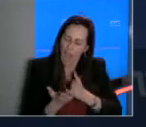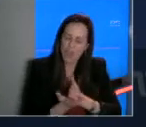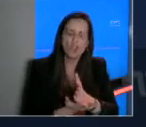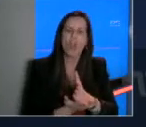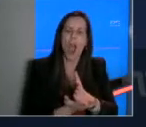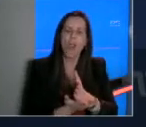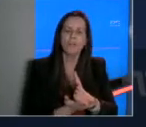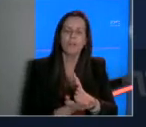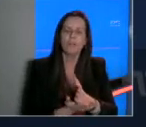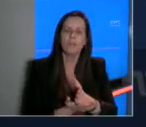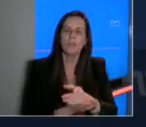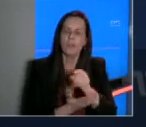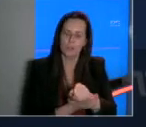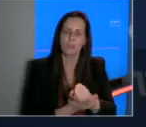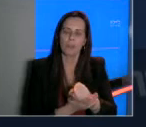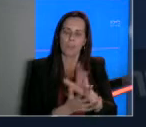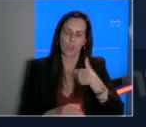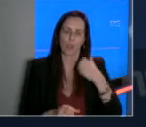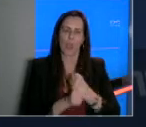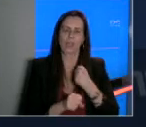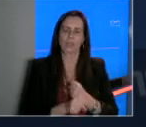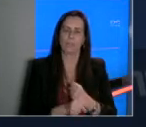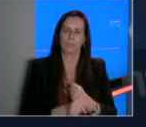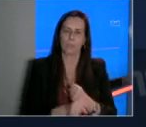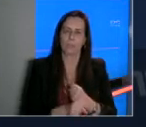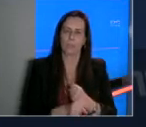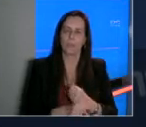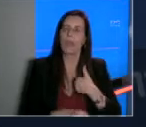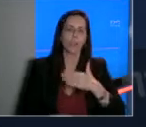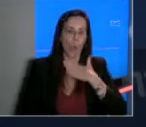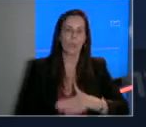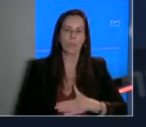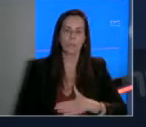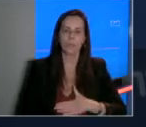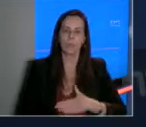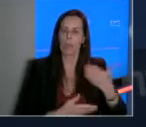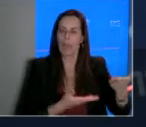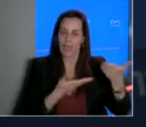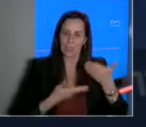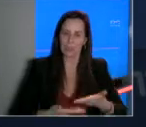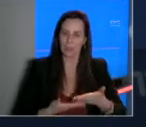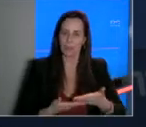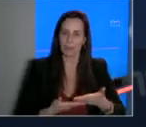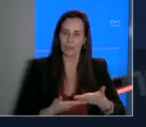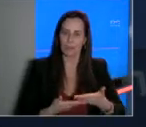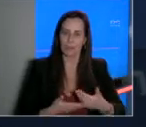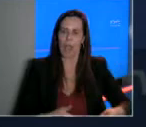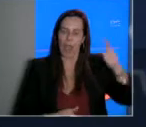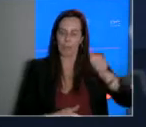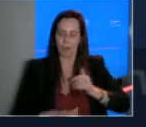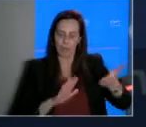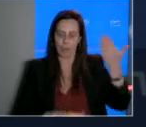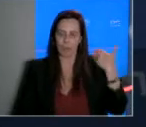הישר, זו הדרך שבה נלך. אני רוצה להזמין את הרמטכ"ל,